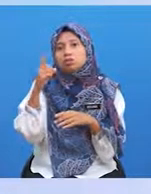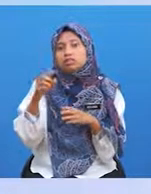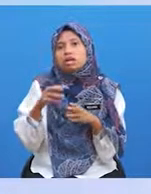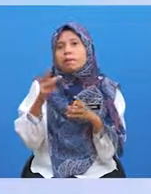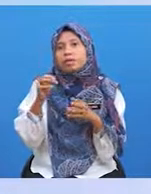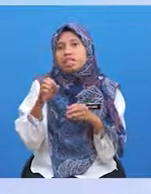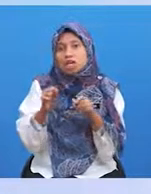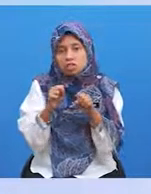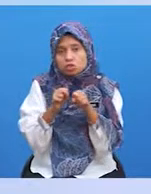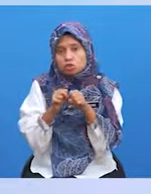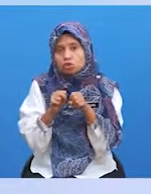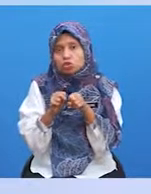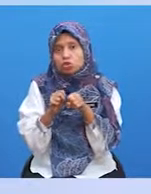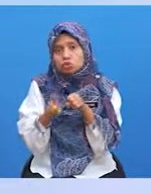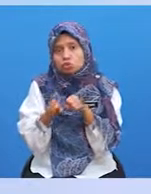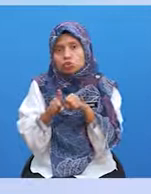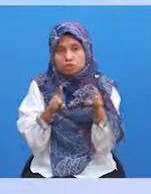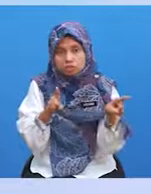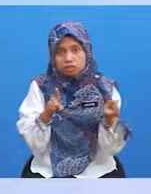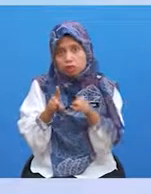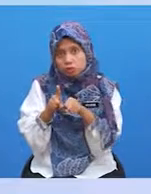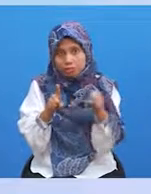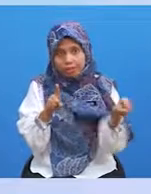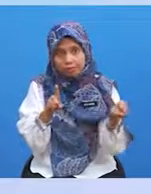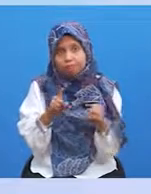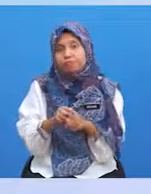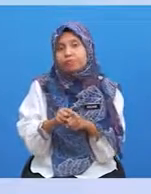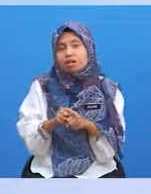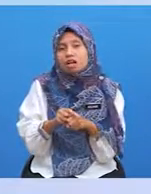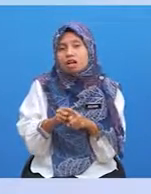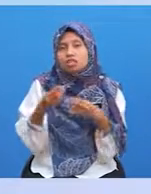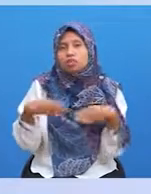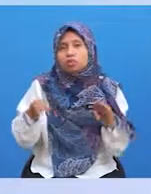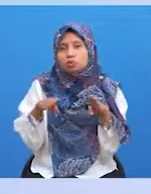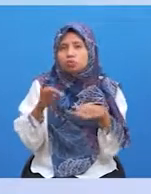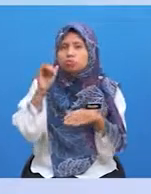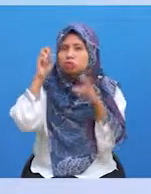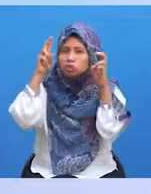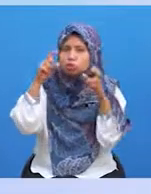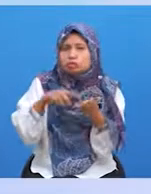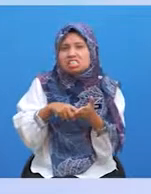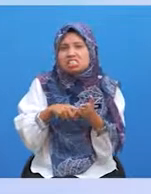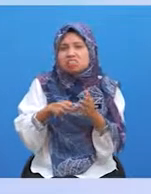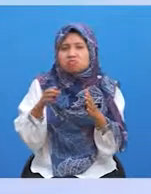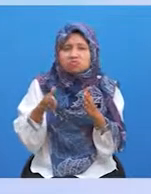sosial. Umum mengetahui bahawa isu ini semakin